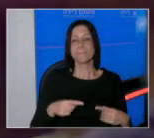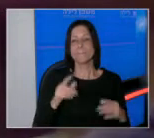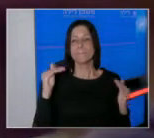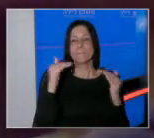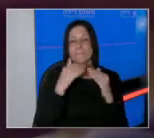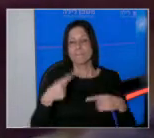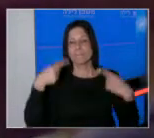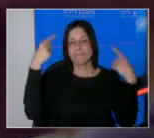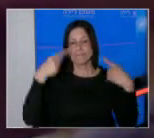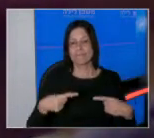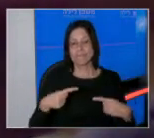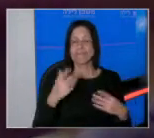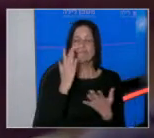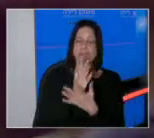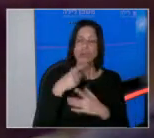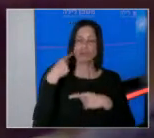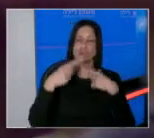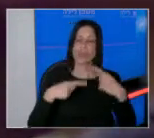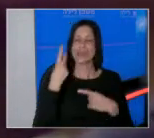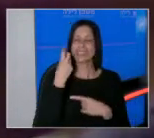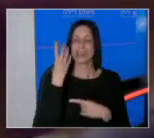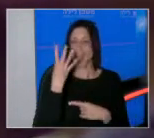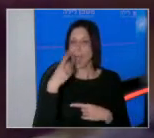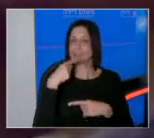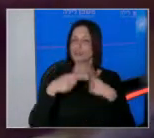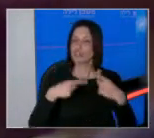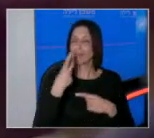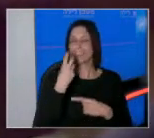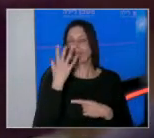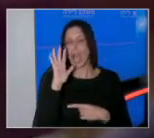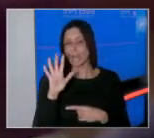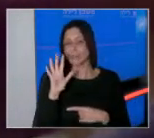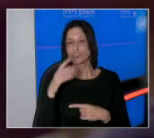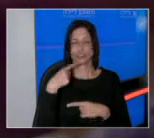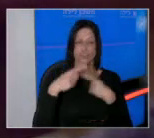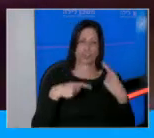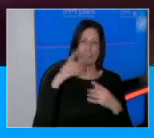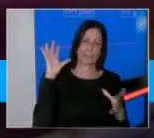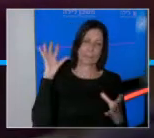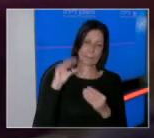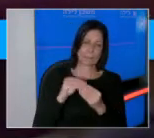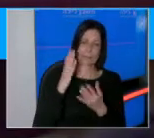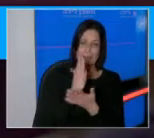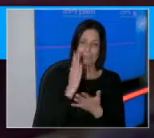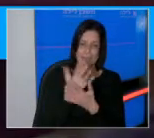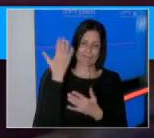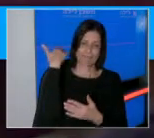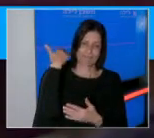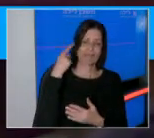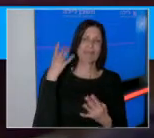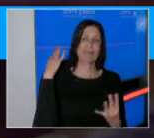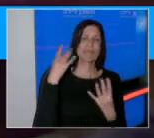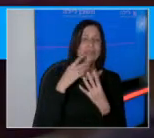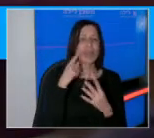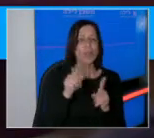כי עברו שנים, עברו 24-25 שנים מאז, אבל נראה שכמו